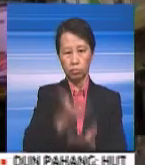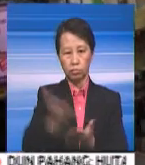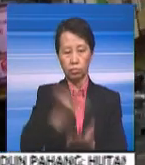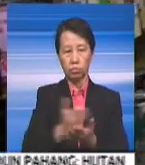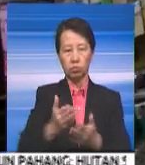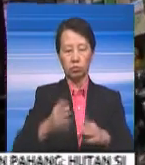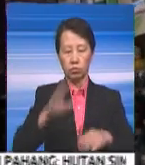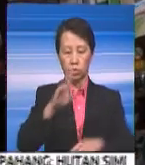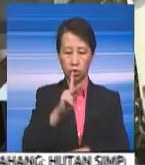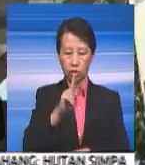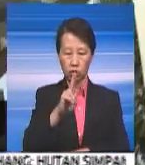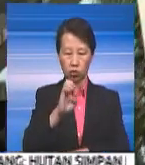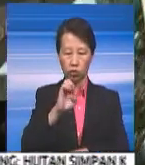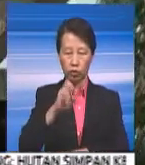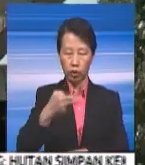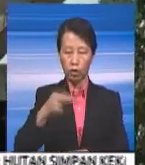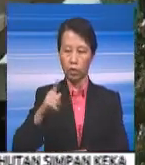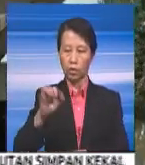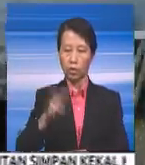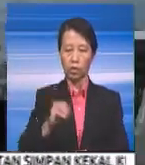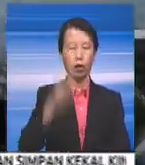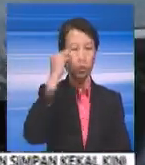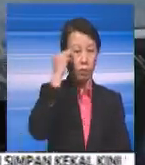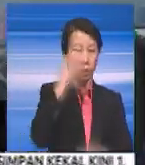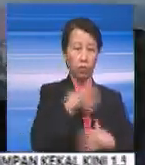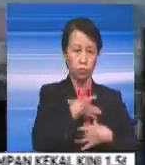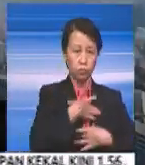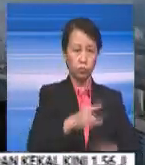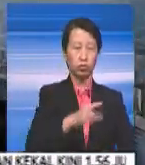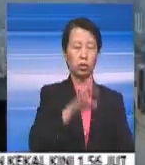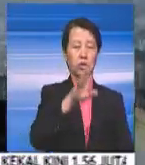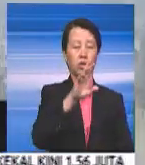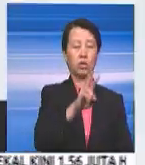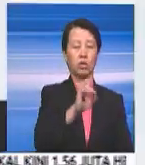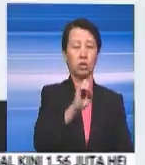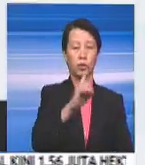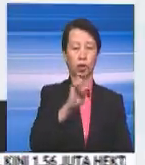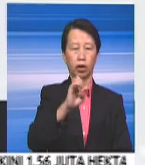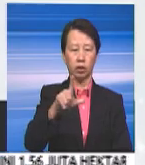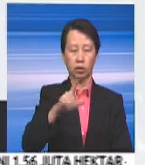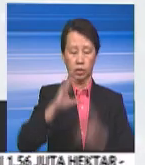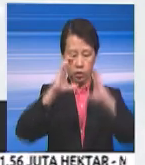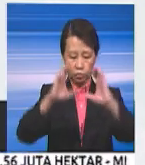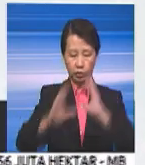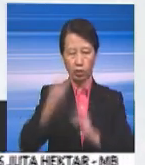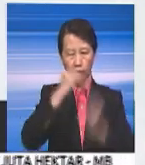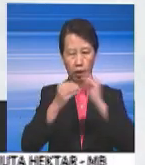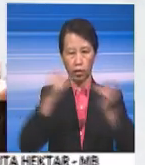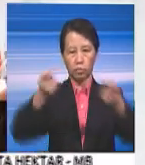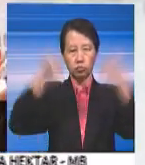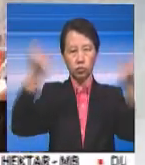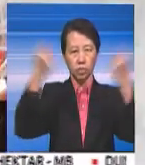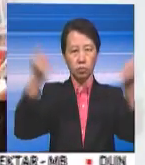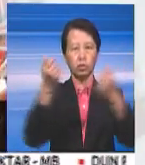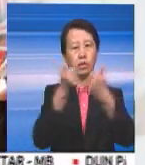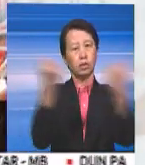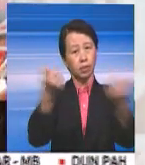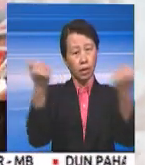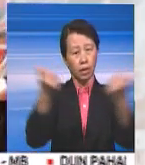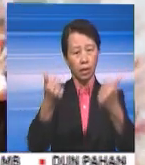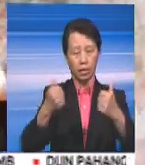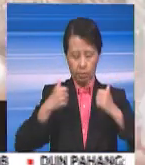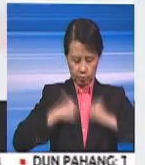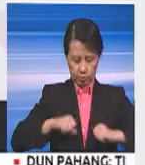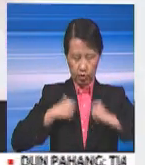tiaw, manakala yang Melayu menggemari vadek. Cara pemakanan, sambutan perayaan dan